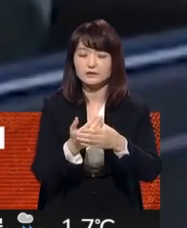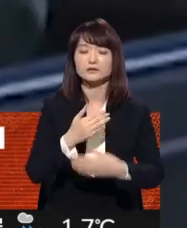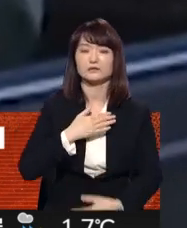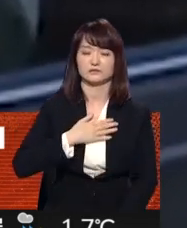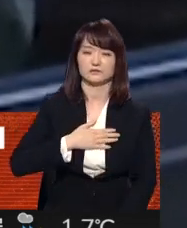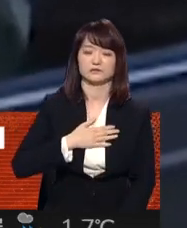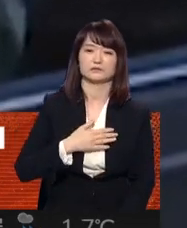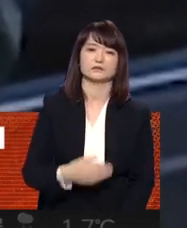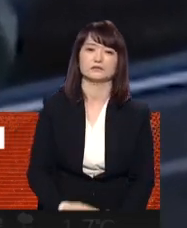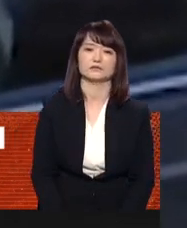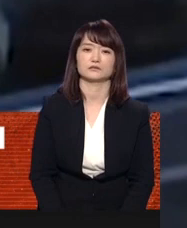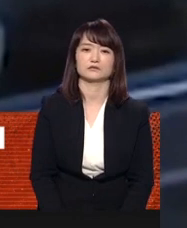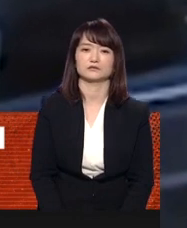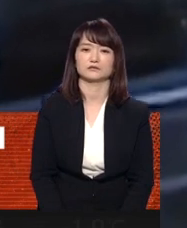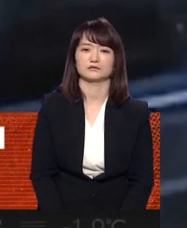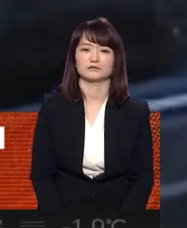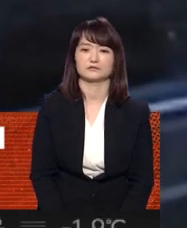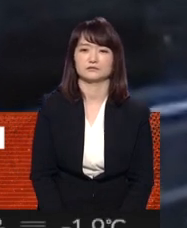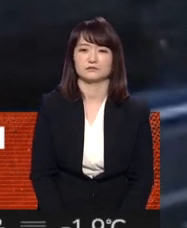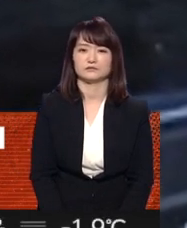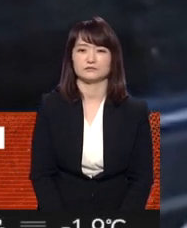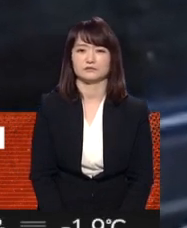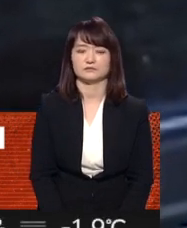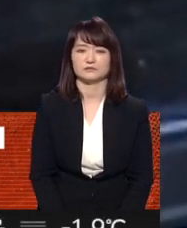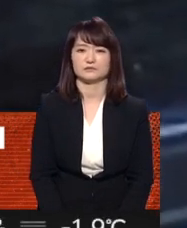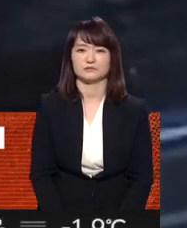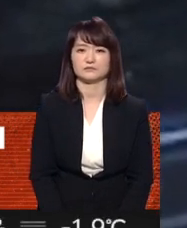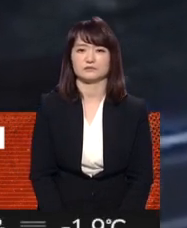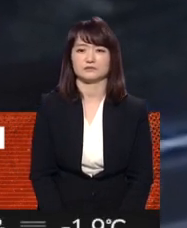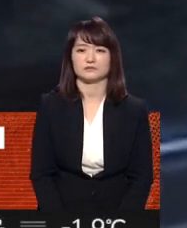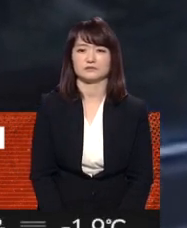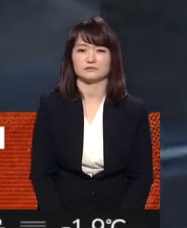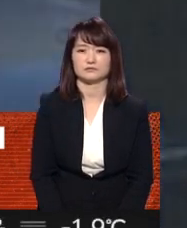합니다 교수님께 마지막으로 여쭙겠습니다이